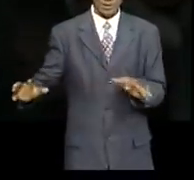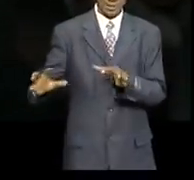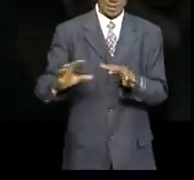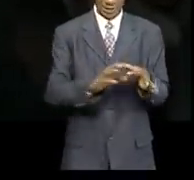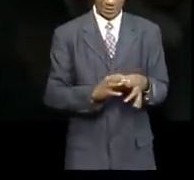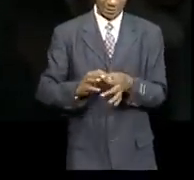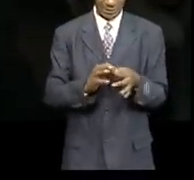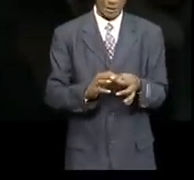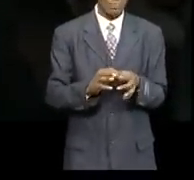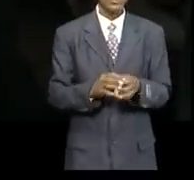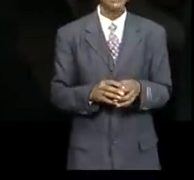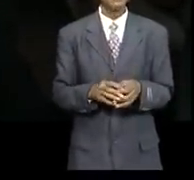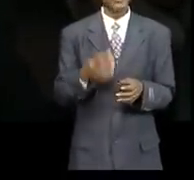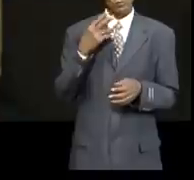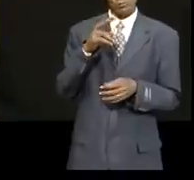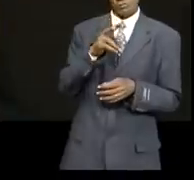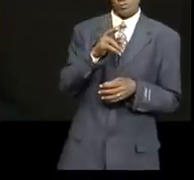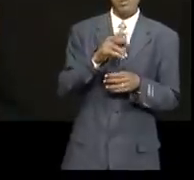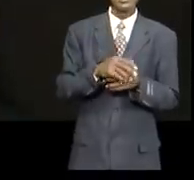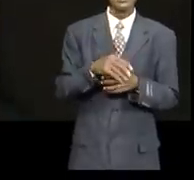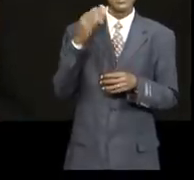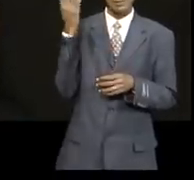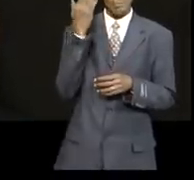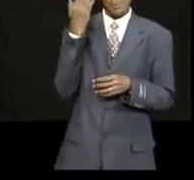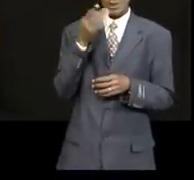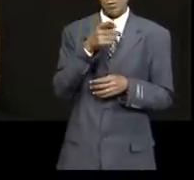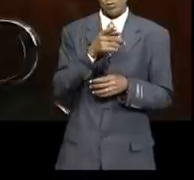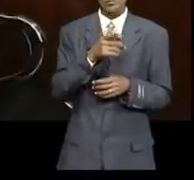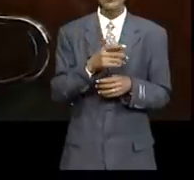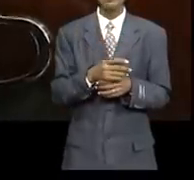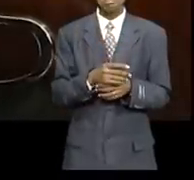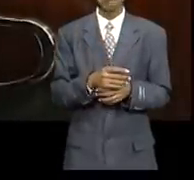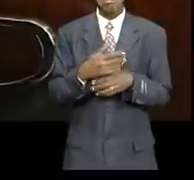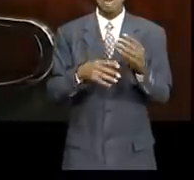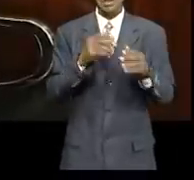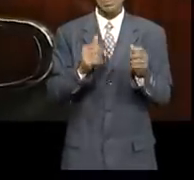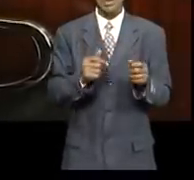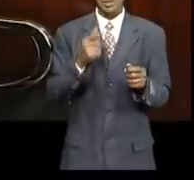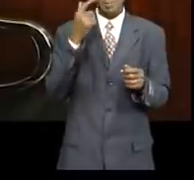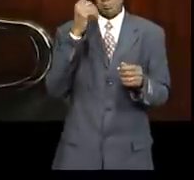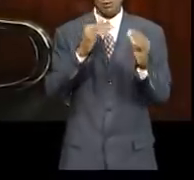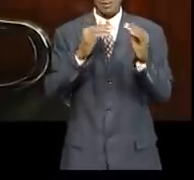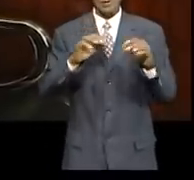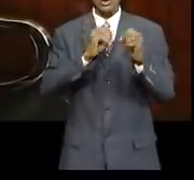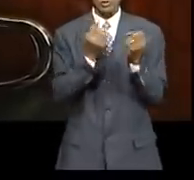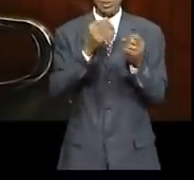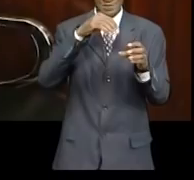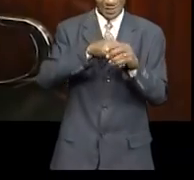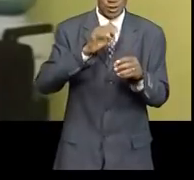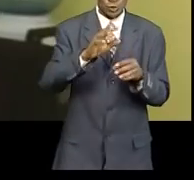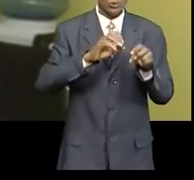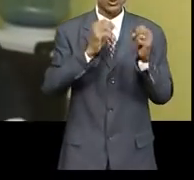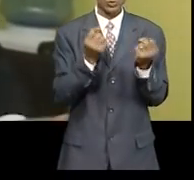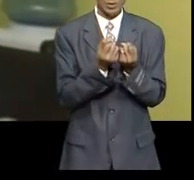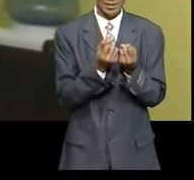justifié par sa politique managériale, le maintien de la paix sociale au sein de cette entreprise, mais aussi pour son